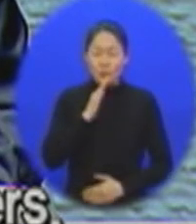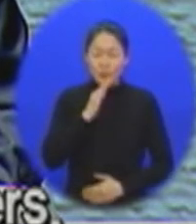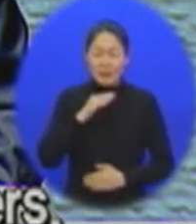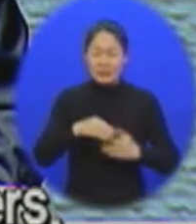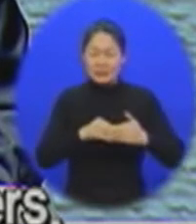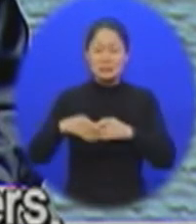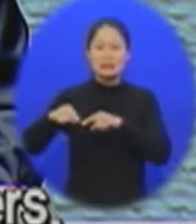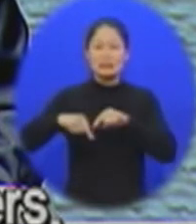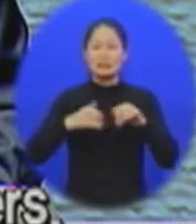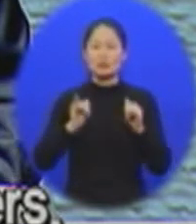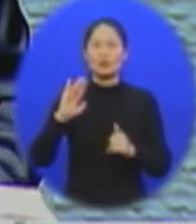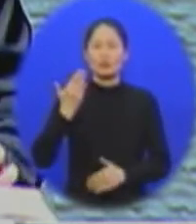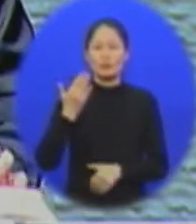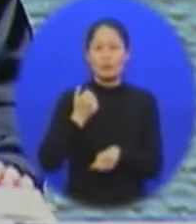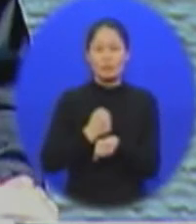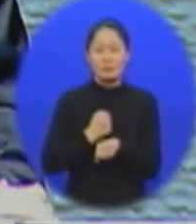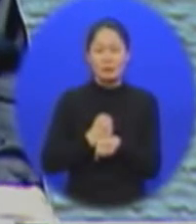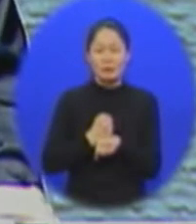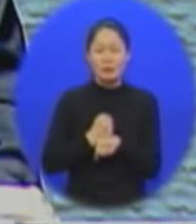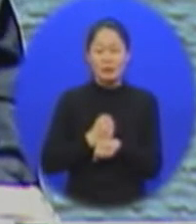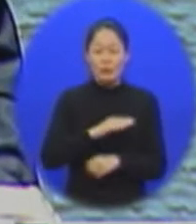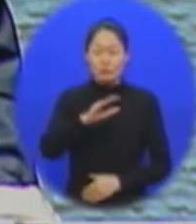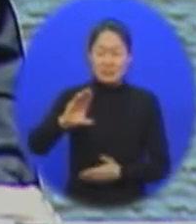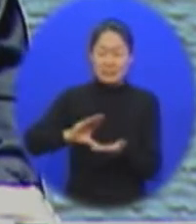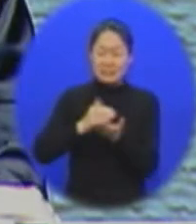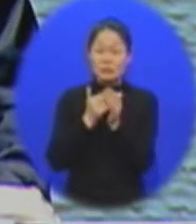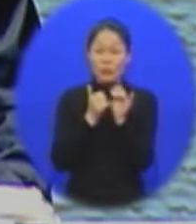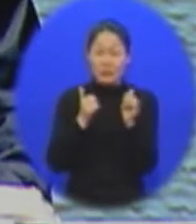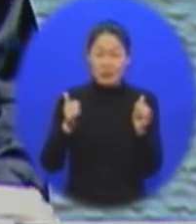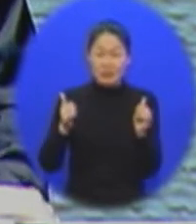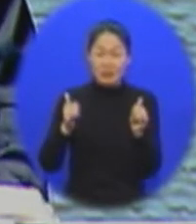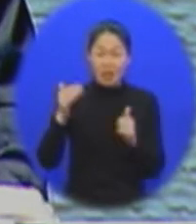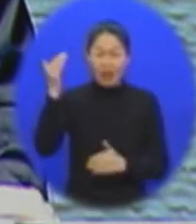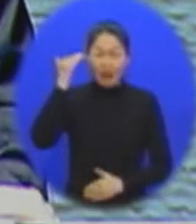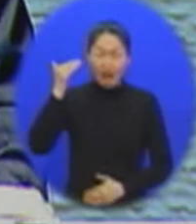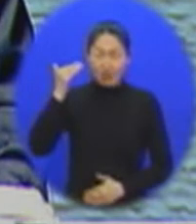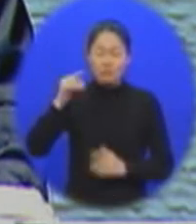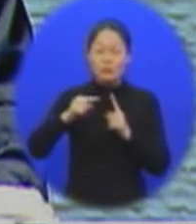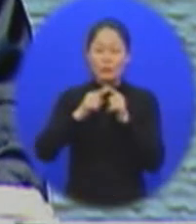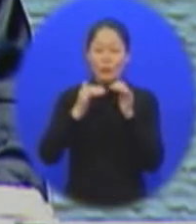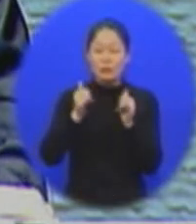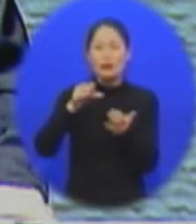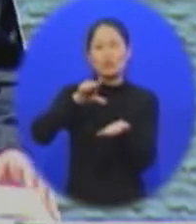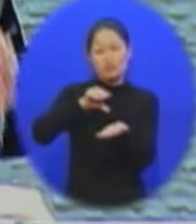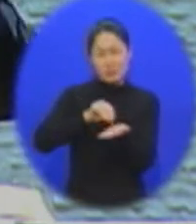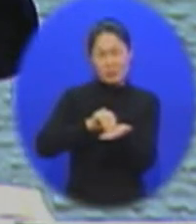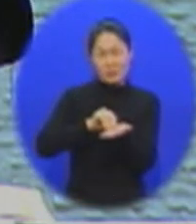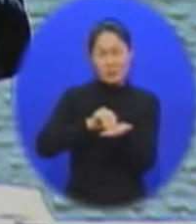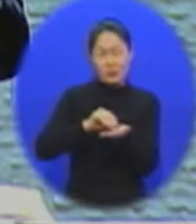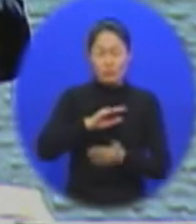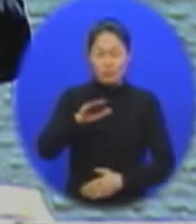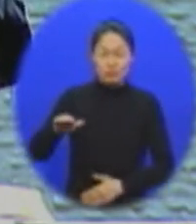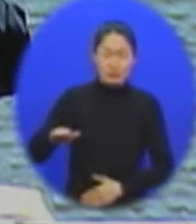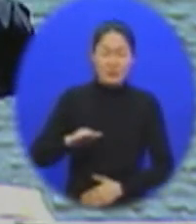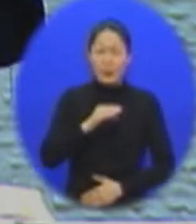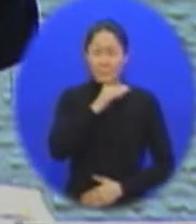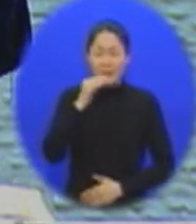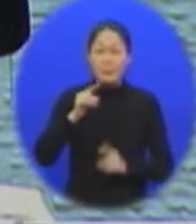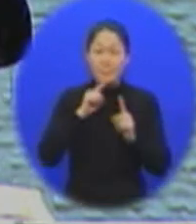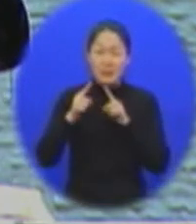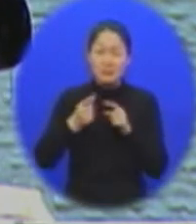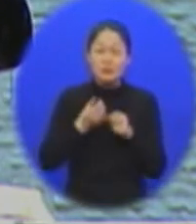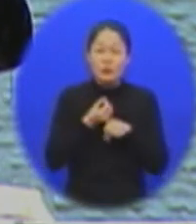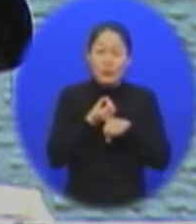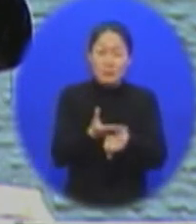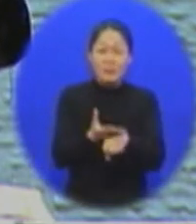되죠 우리 그리스도인 제 한국교회 그리스도인들의 숙제 에요 우리가 옳은 말을 전합니다 복음을